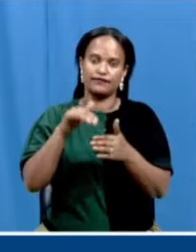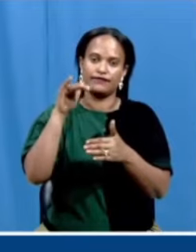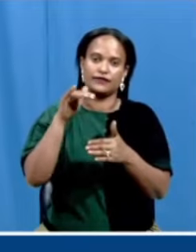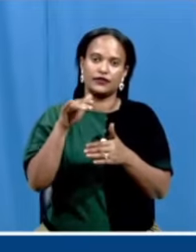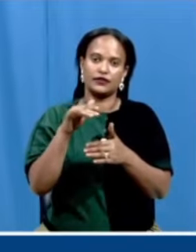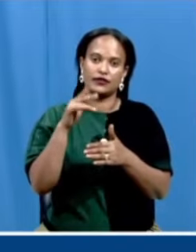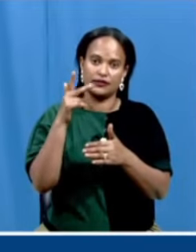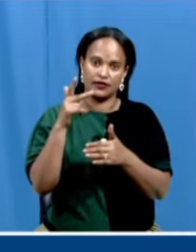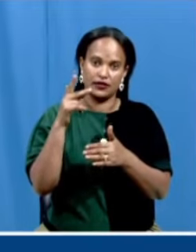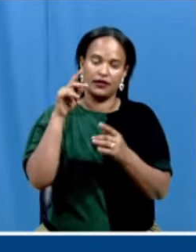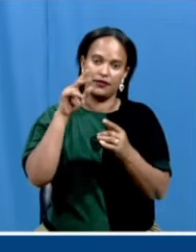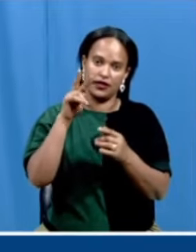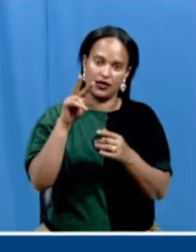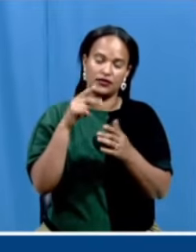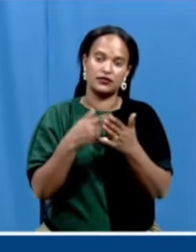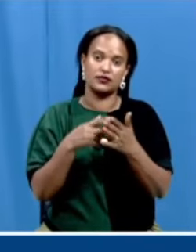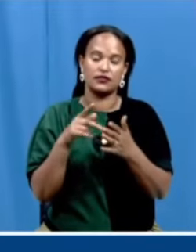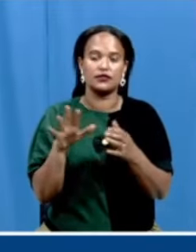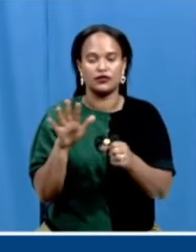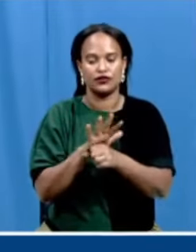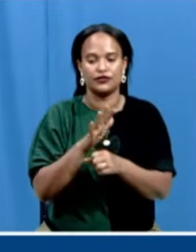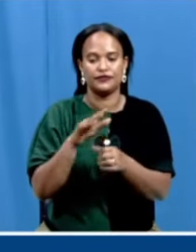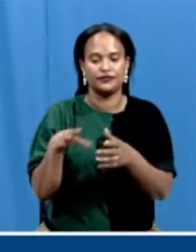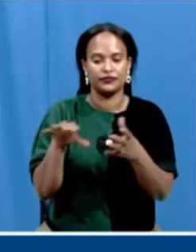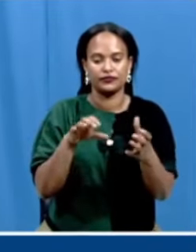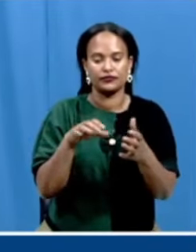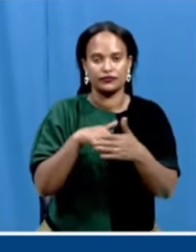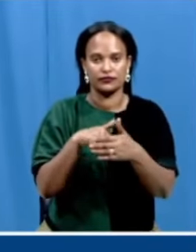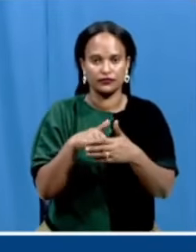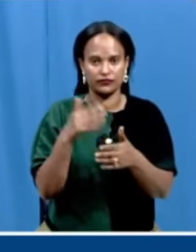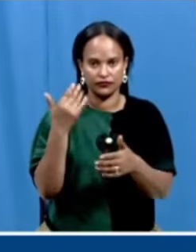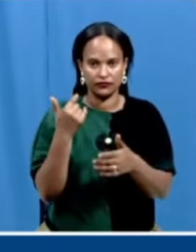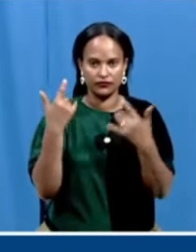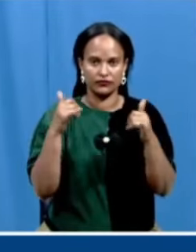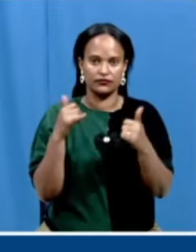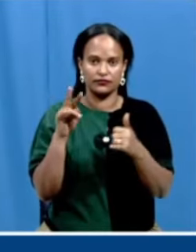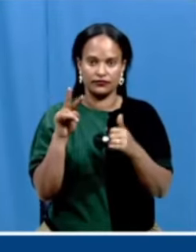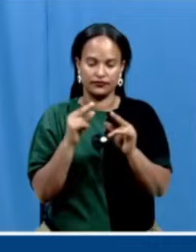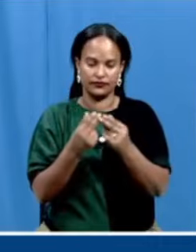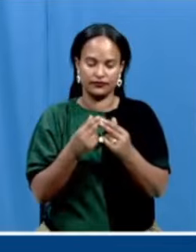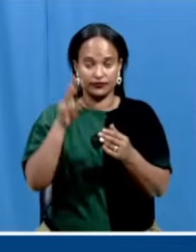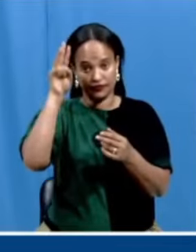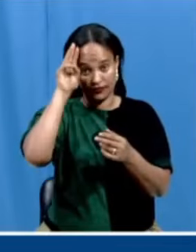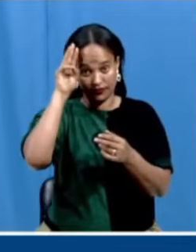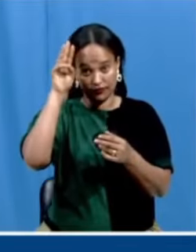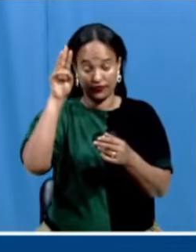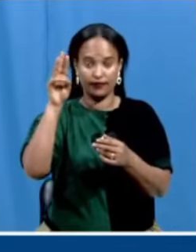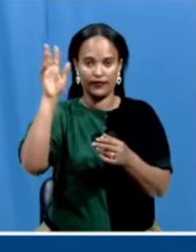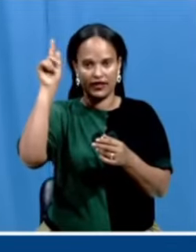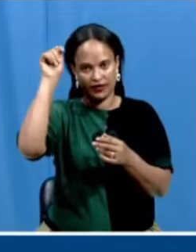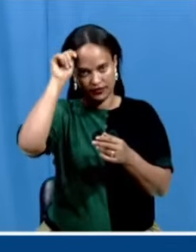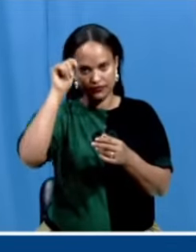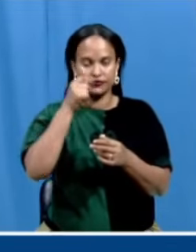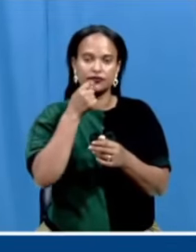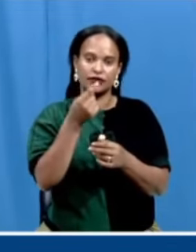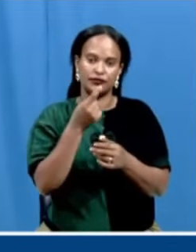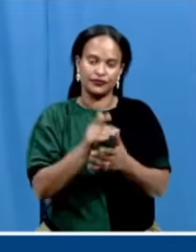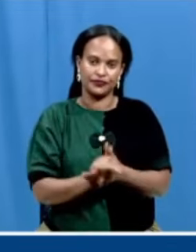ዝተካየደ ፀወታ ተማዋጣ ንብቃ ዝሰራየሉን ዝሐሸ ፍሰት ኩዕሶ እግሪ ከም ዝነብሩ ድማ ተፃወቲ ክልቲን ጋንታት ሰሎምን ገብረ ክርስቶስን ተክሊ ፀጋይን